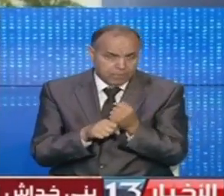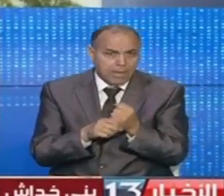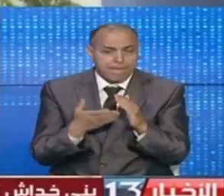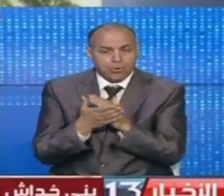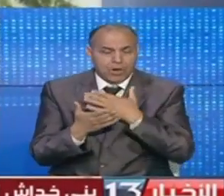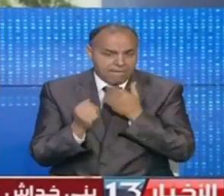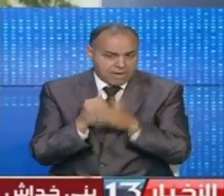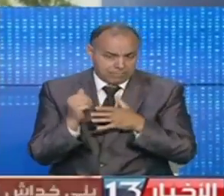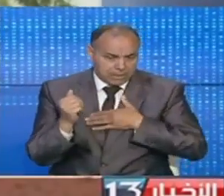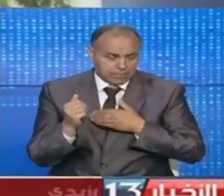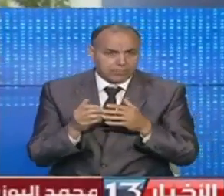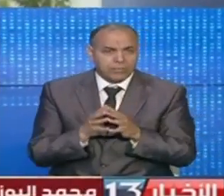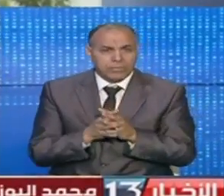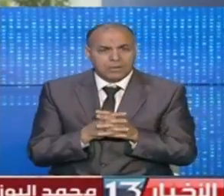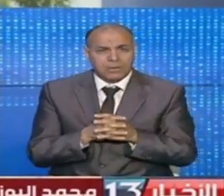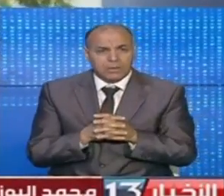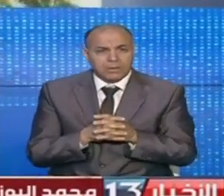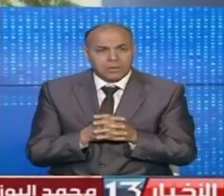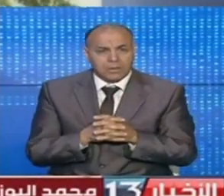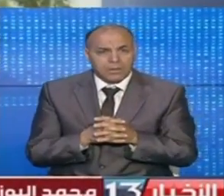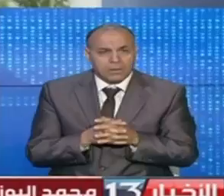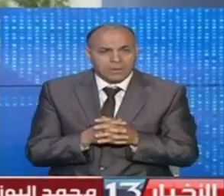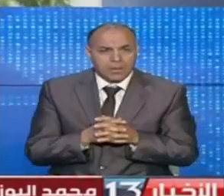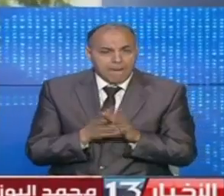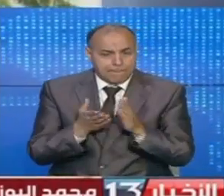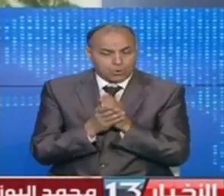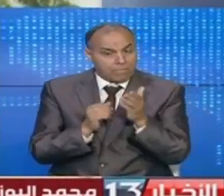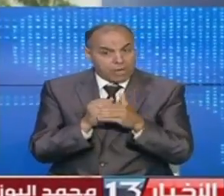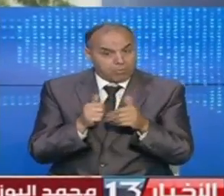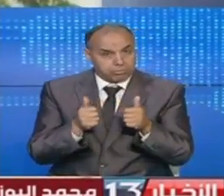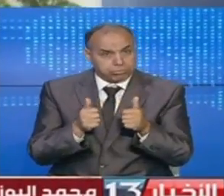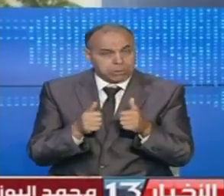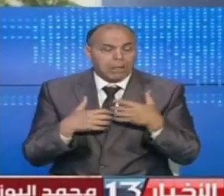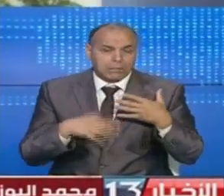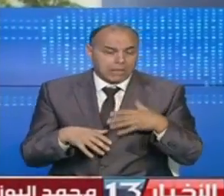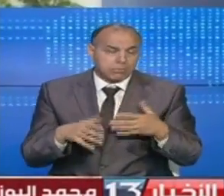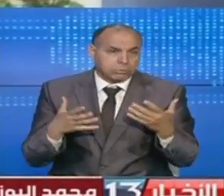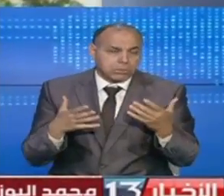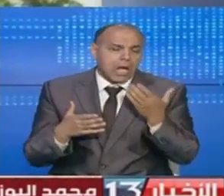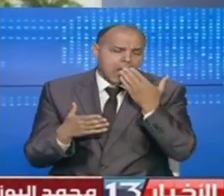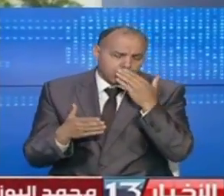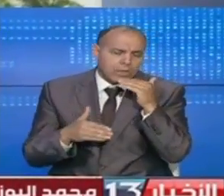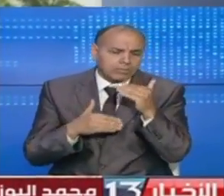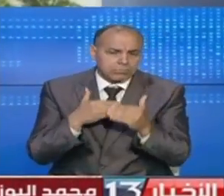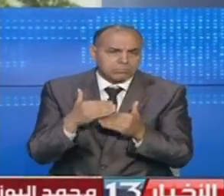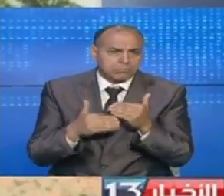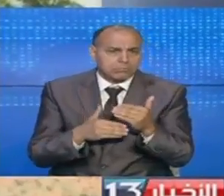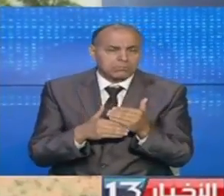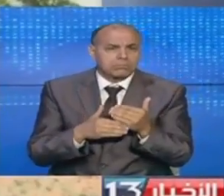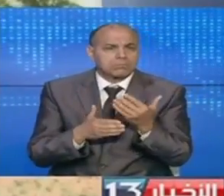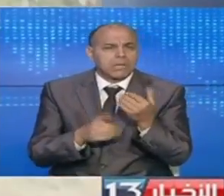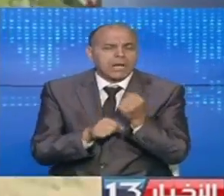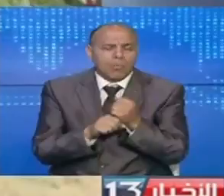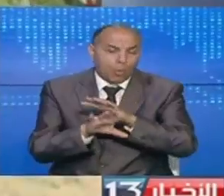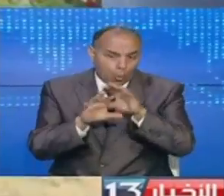المشروع الفلاحي هذا، اما تخديته معناها بمشروع فلاحي معناها تاع برشا، والحمد لله خسرت عليه وخدمته